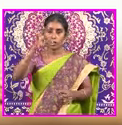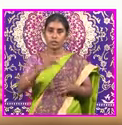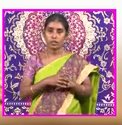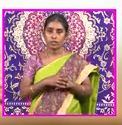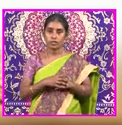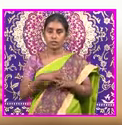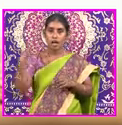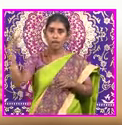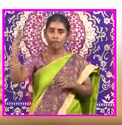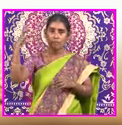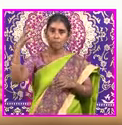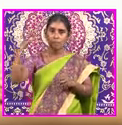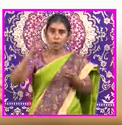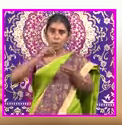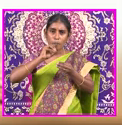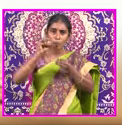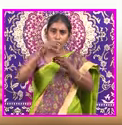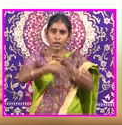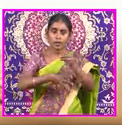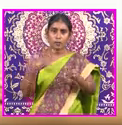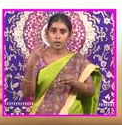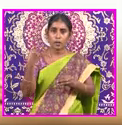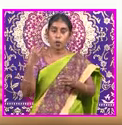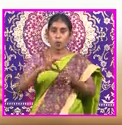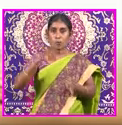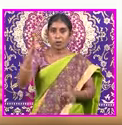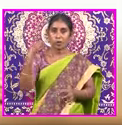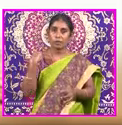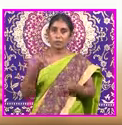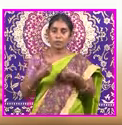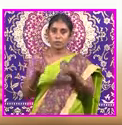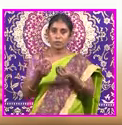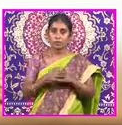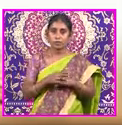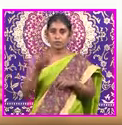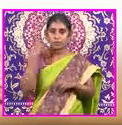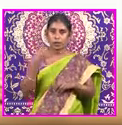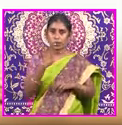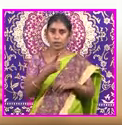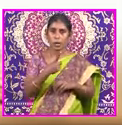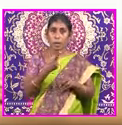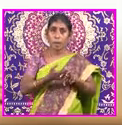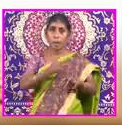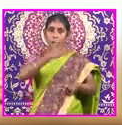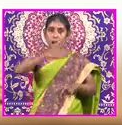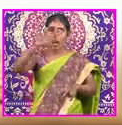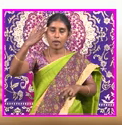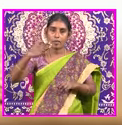வகையான வெப்பநிலை அதிகமாகவும் மலையின் உச்சியில் வெப்பநிலை வந்து குறைவாகவும் பதிவாகவும் அது நமக்கு தெரியும்